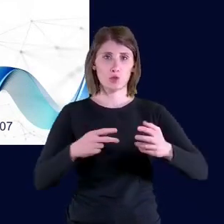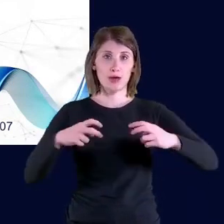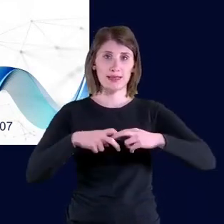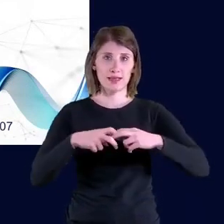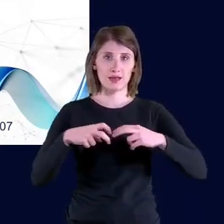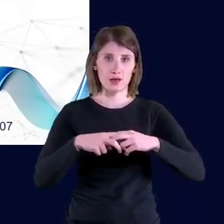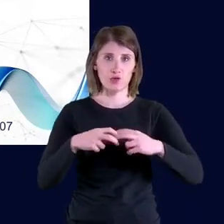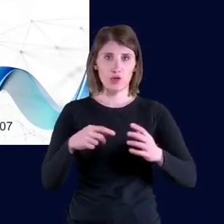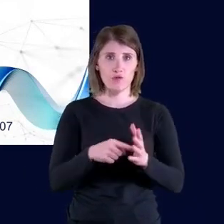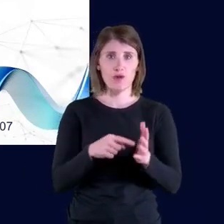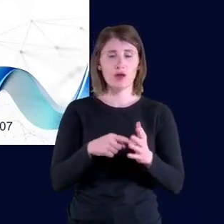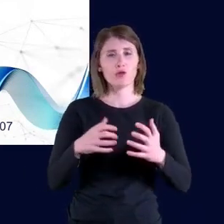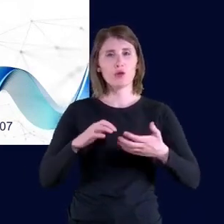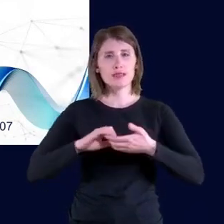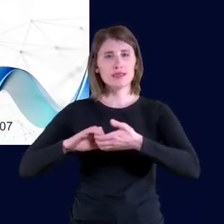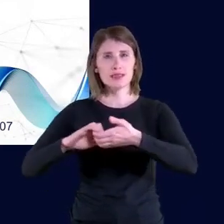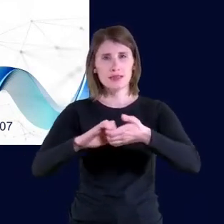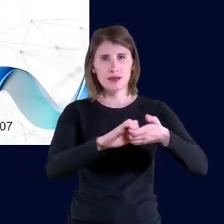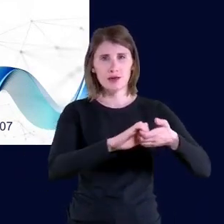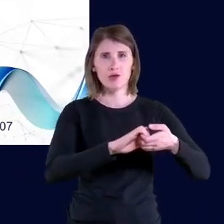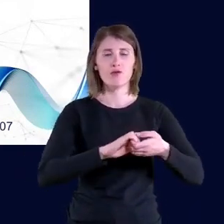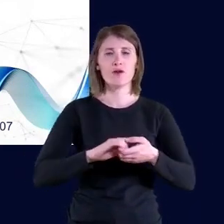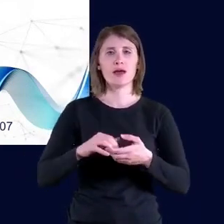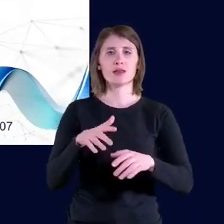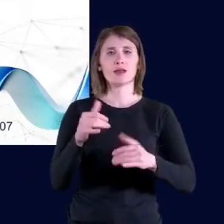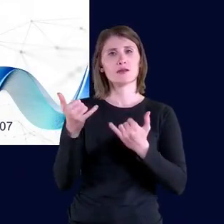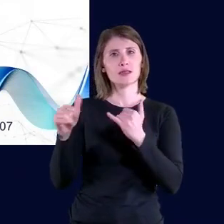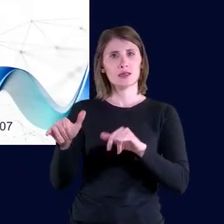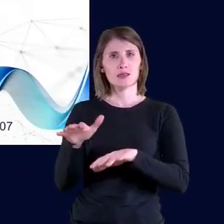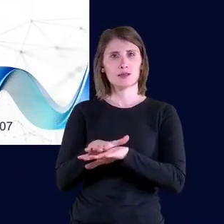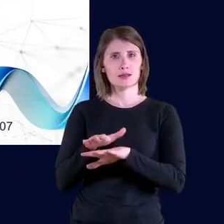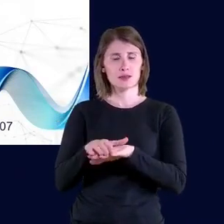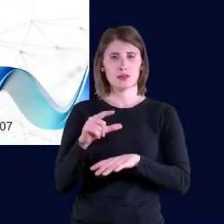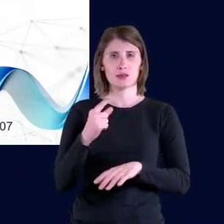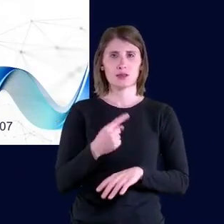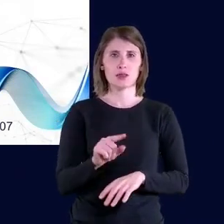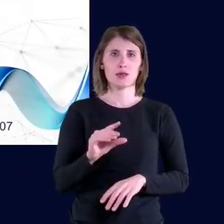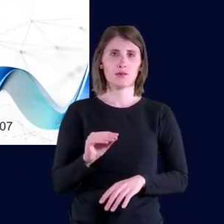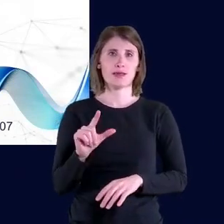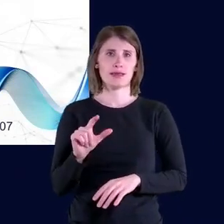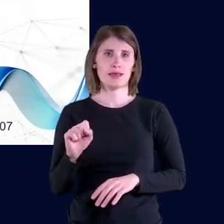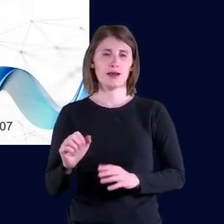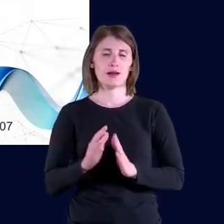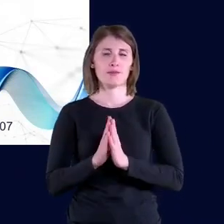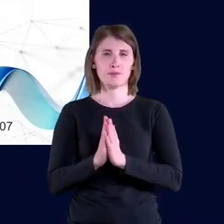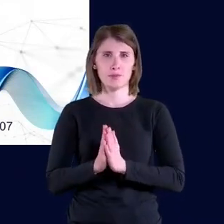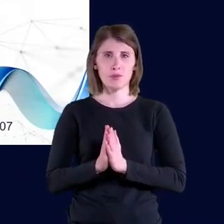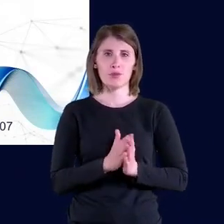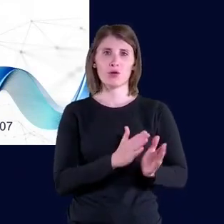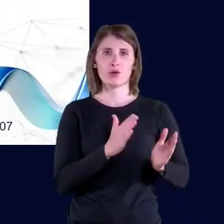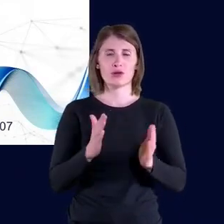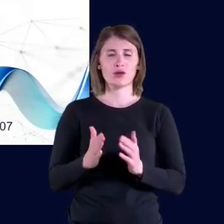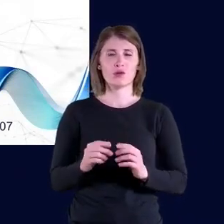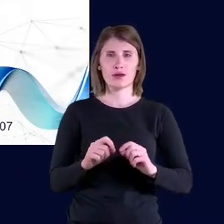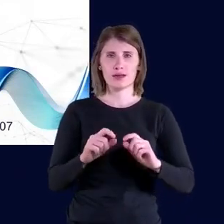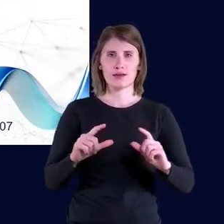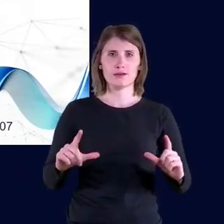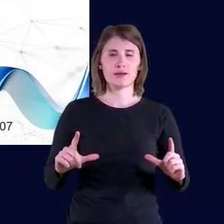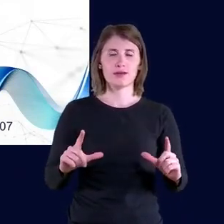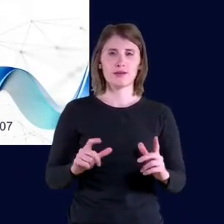i został zintegrowany z systemem Della Poproszę kolejny slajd